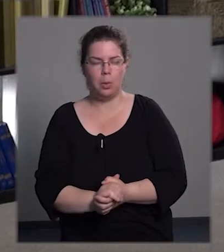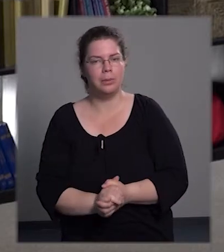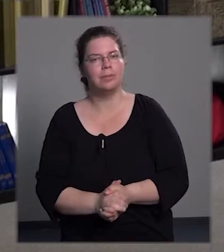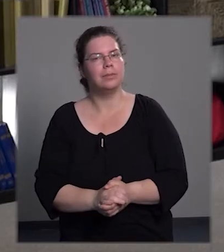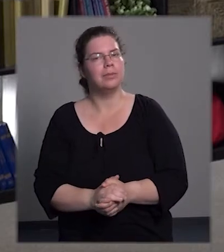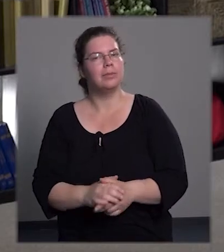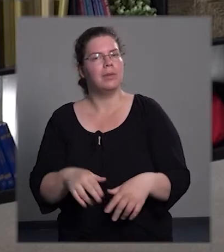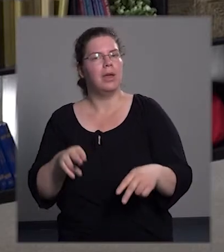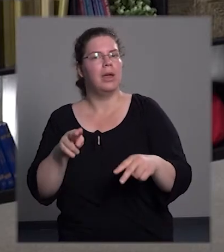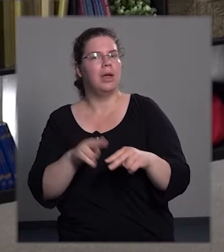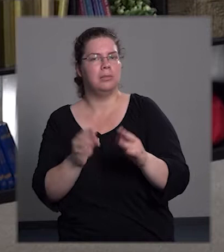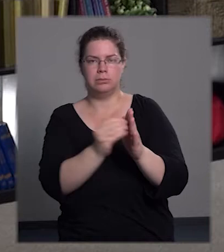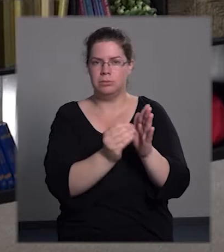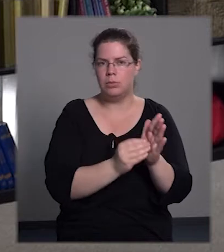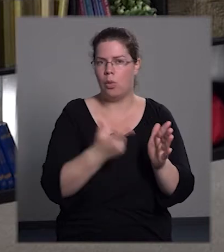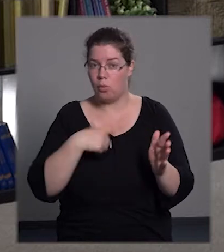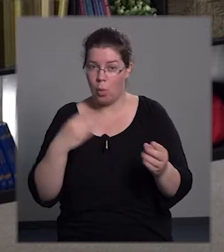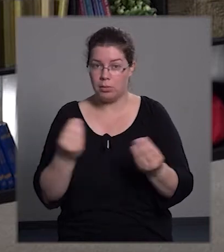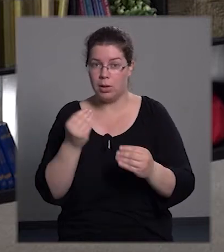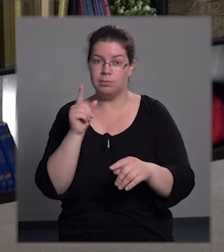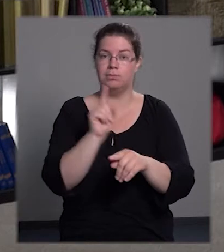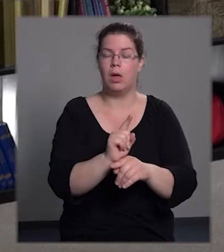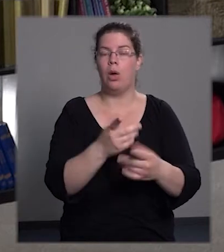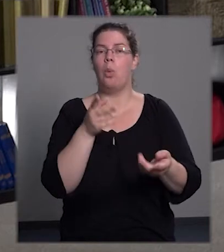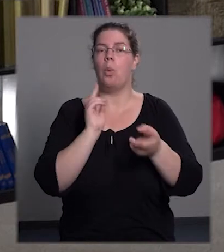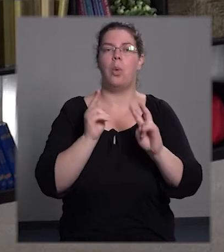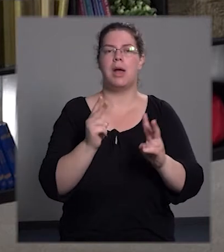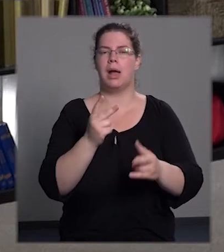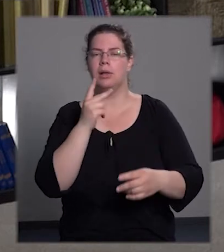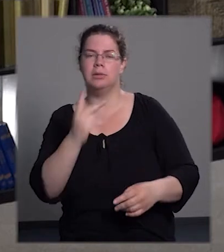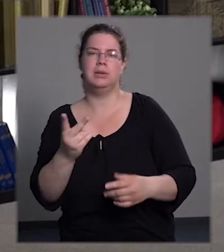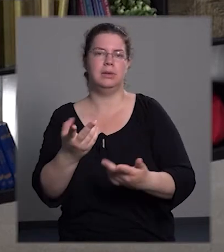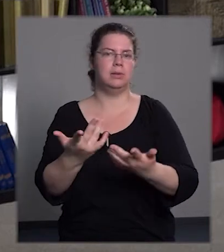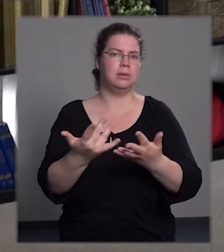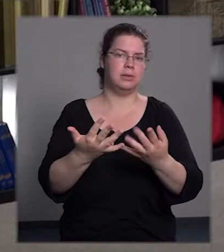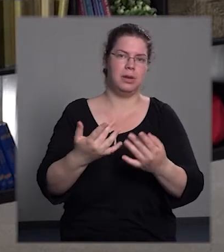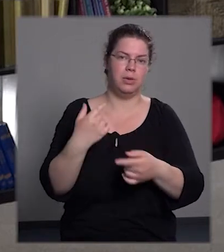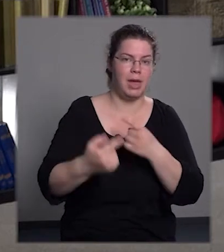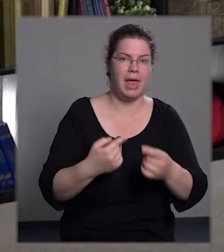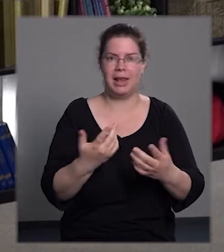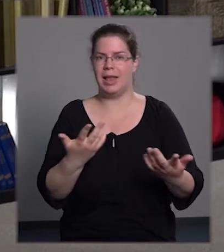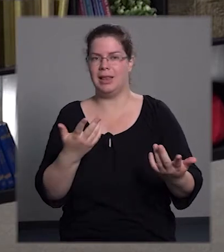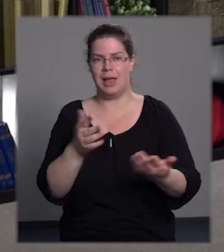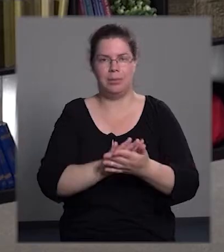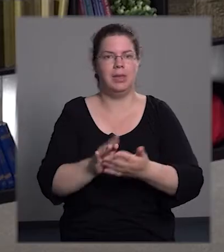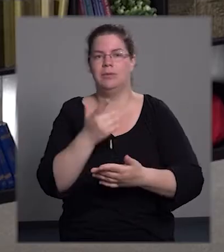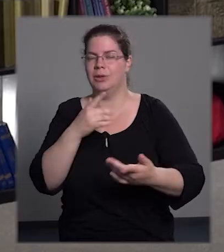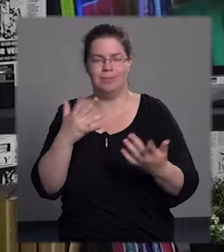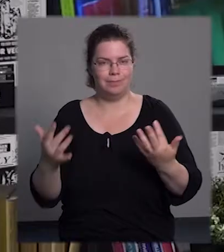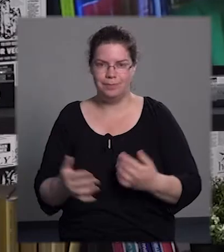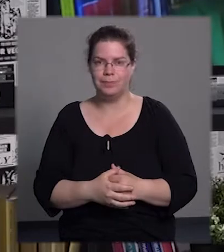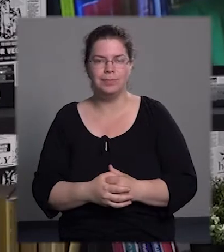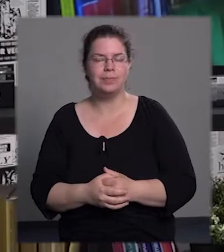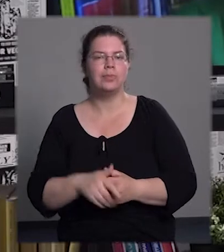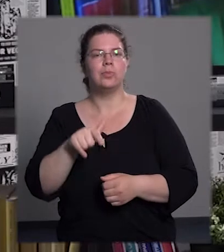rendelkezésben volt-e valami meghagyva, hogy például mondjuk mindennek pont úgy kell kinézni, hogy eredetileg volt, vagy hogy nézett ki ennek az egésznek a menete? Hát nem